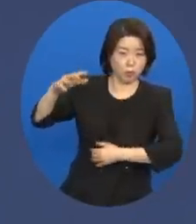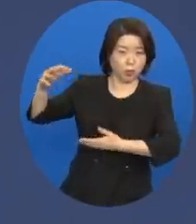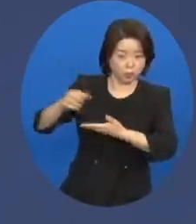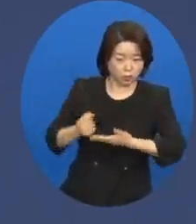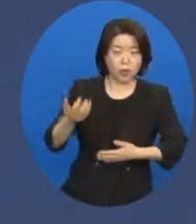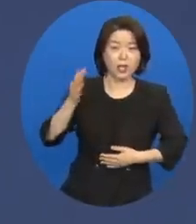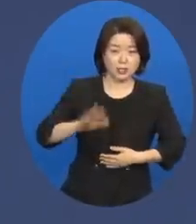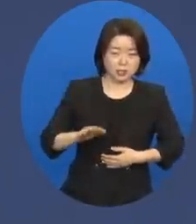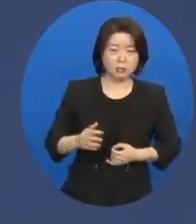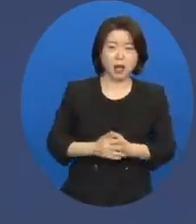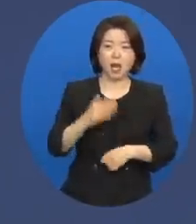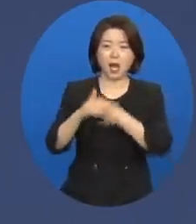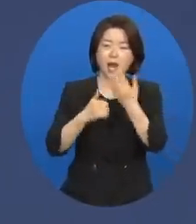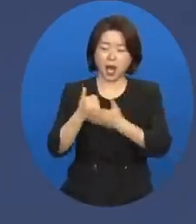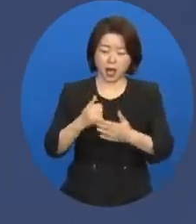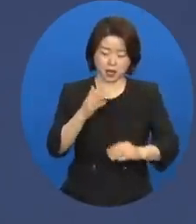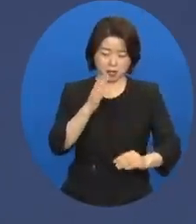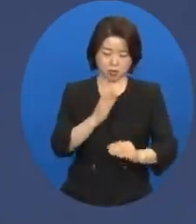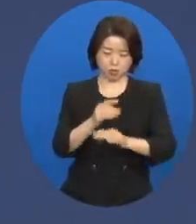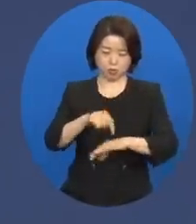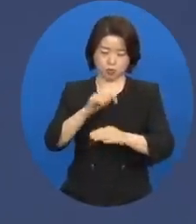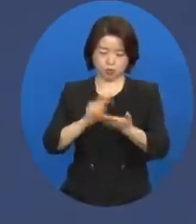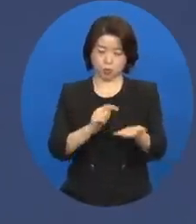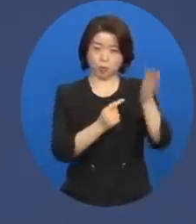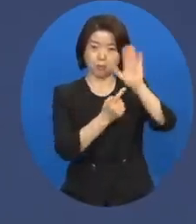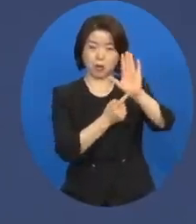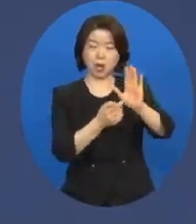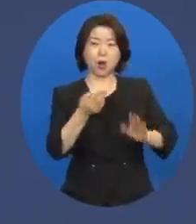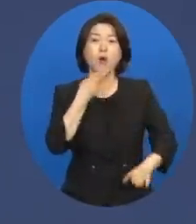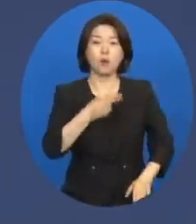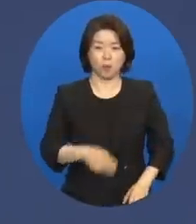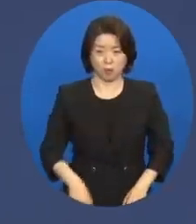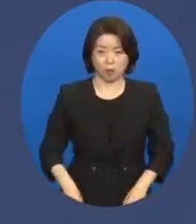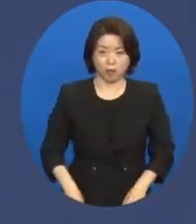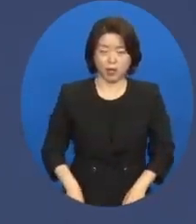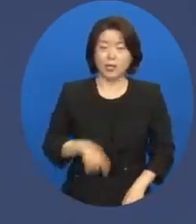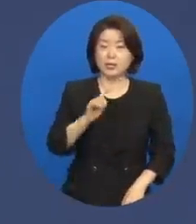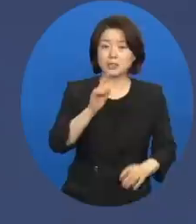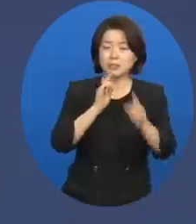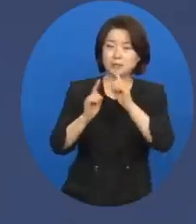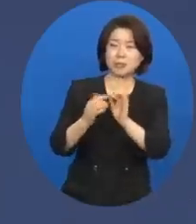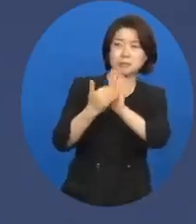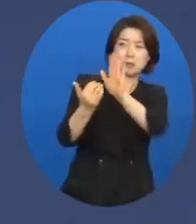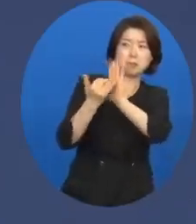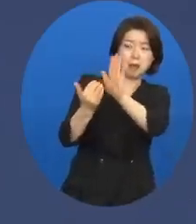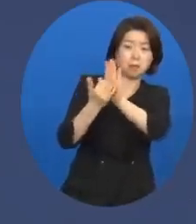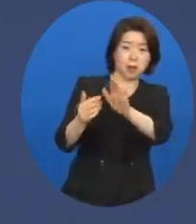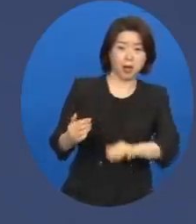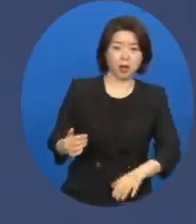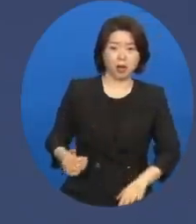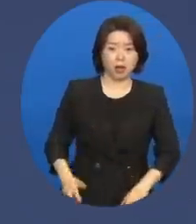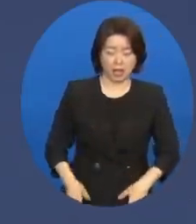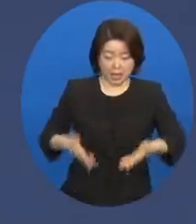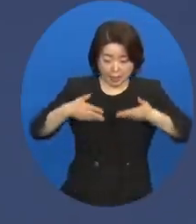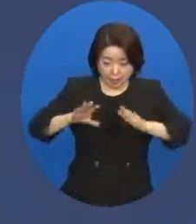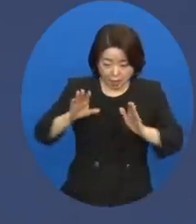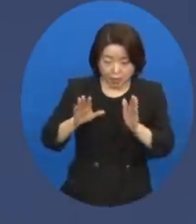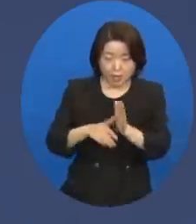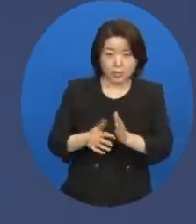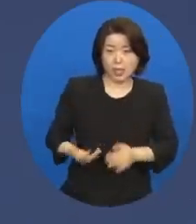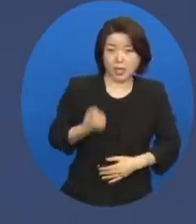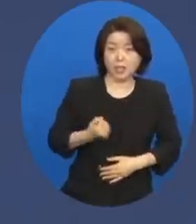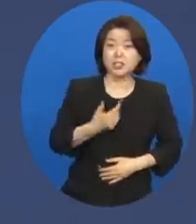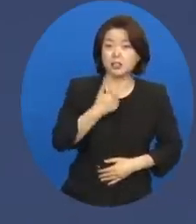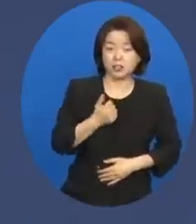누리면서도 하나님을 마음 중심에 드러내 받아들이지 않고 그 말씀을 거부하고 오직 태어날 때 가지고